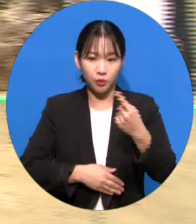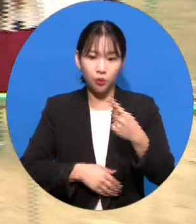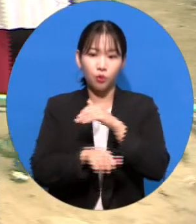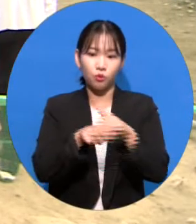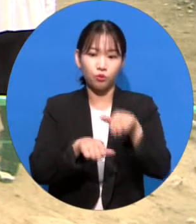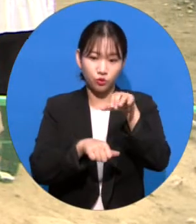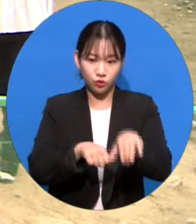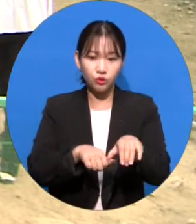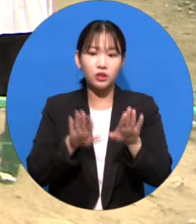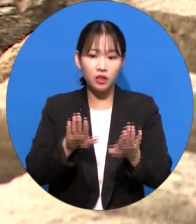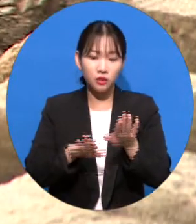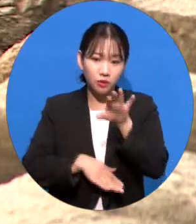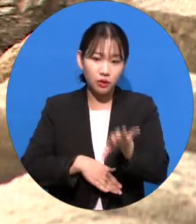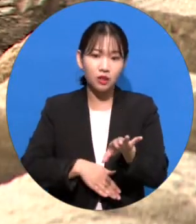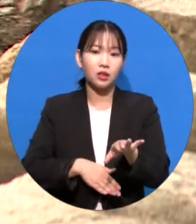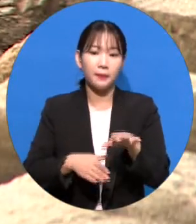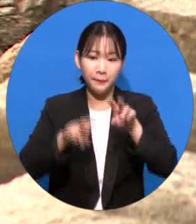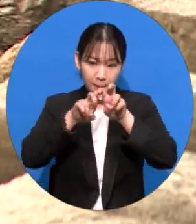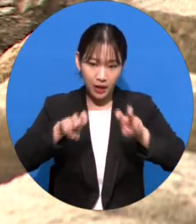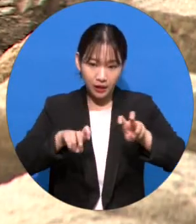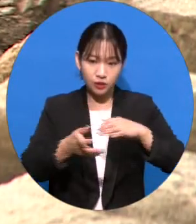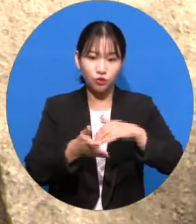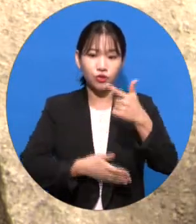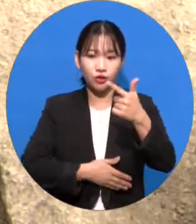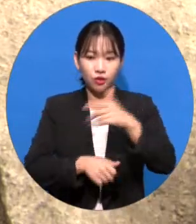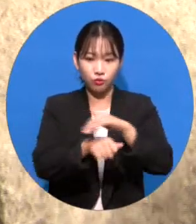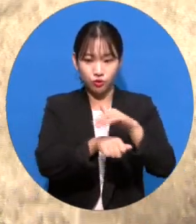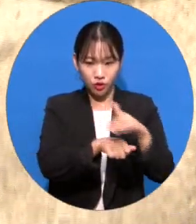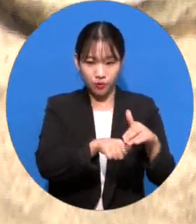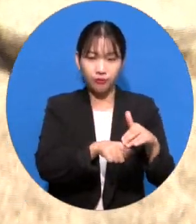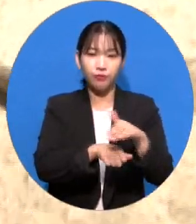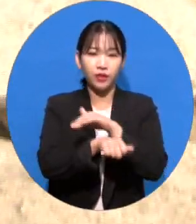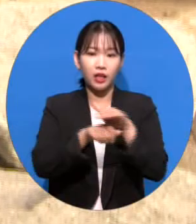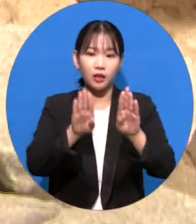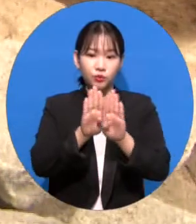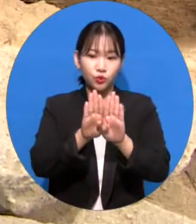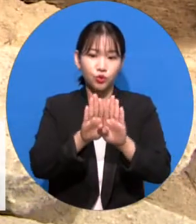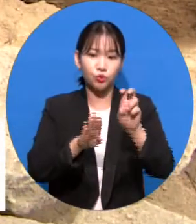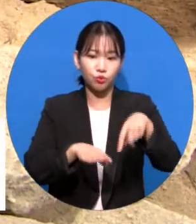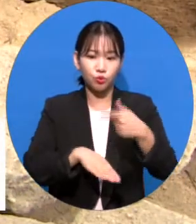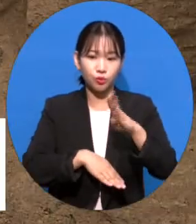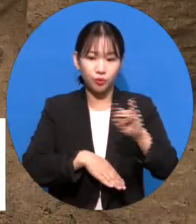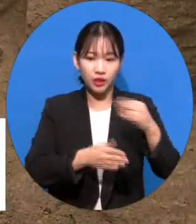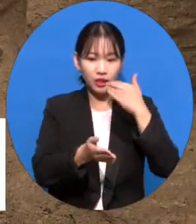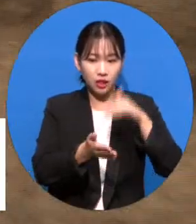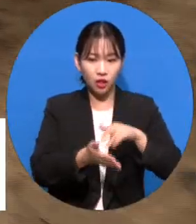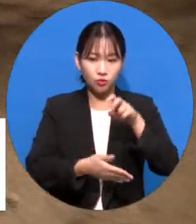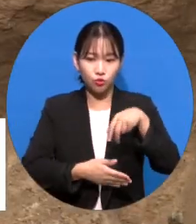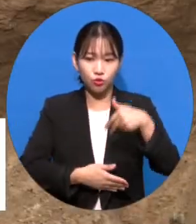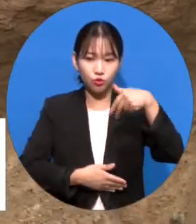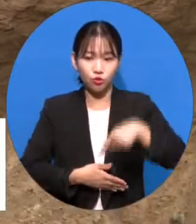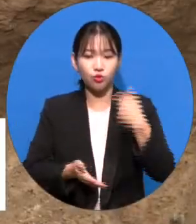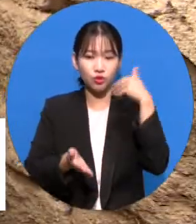고분군으로 이곳에서 발굴된 고분은 모두 6기. 고분의 입구는 문비석과 문주석,